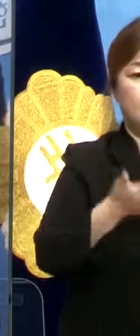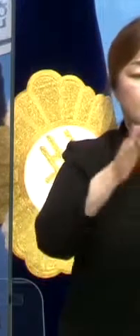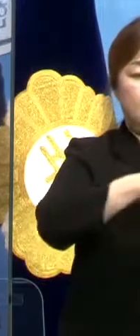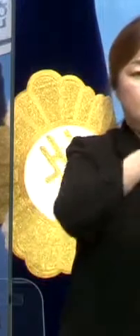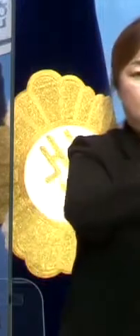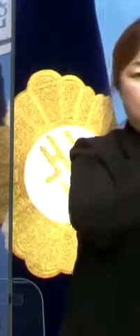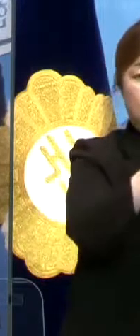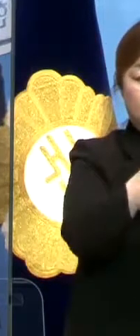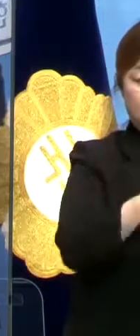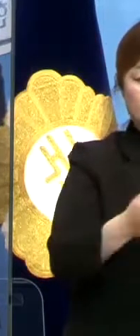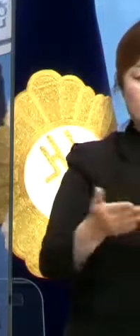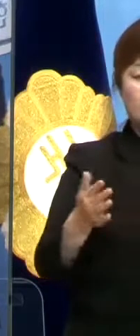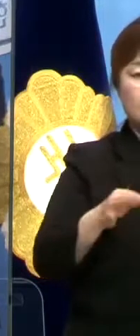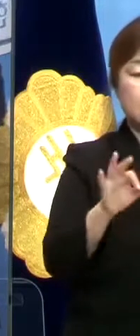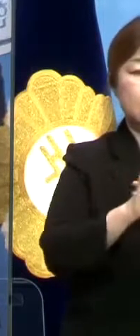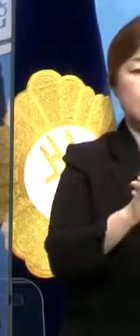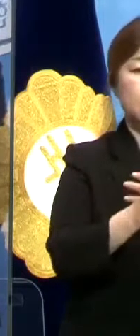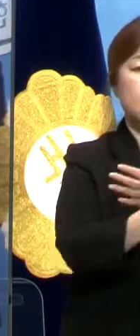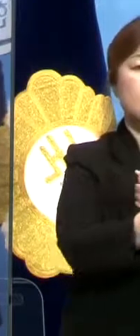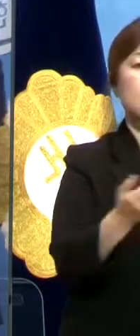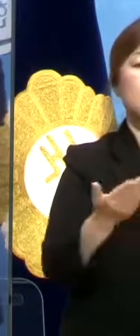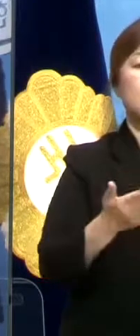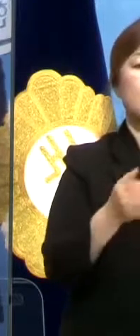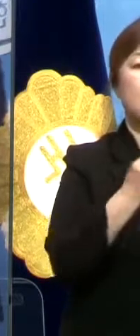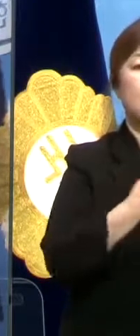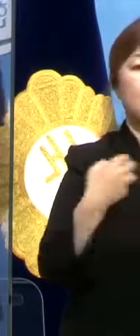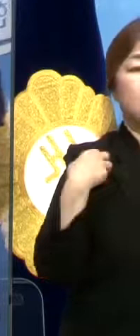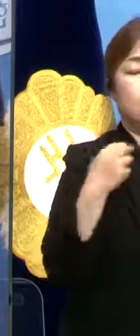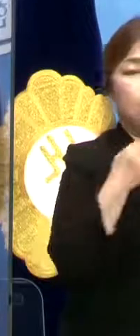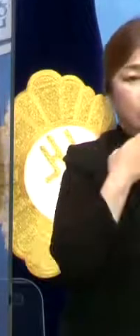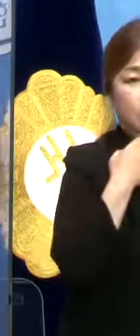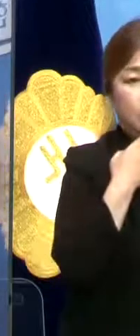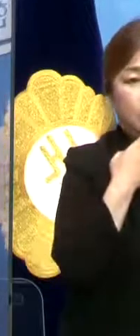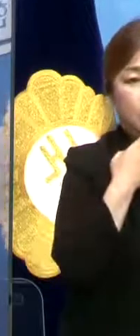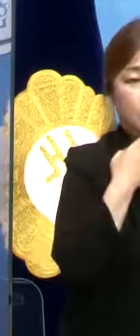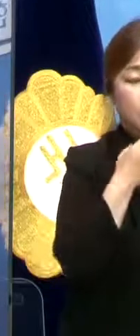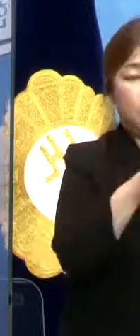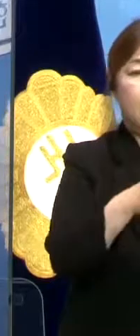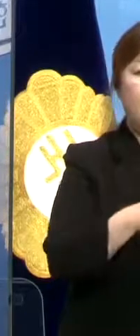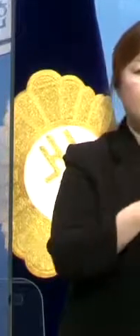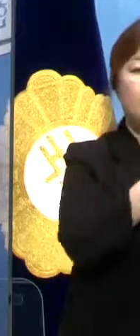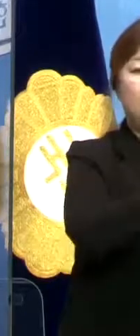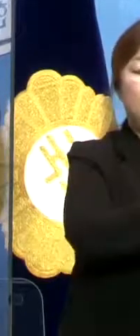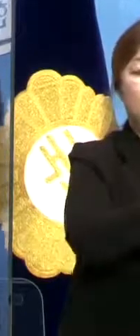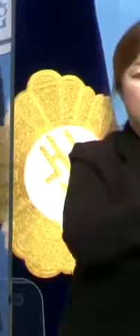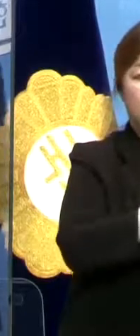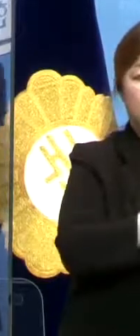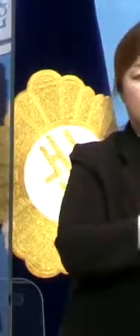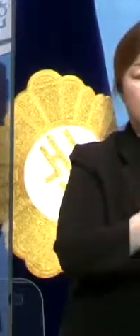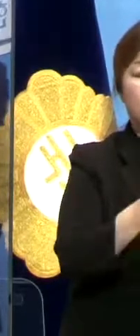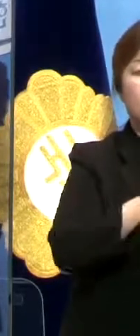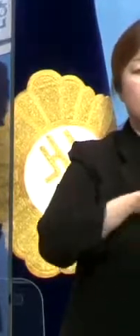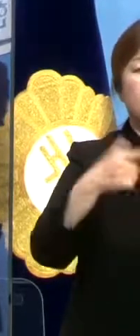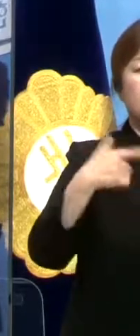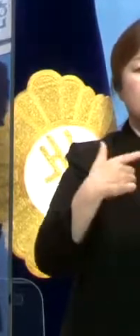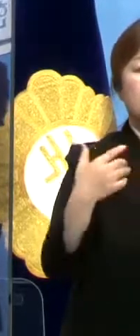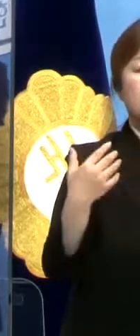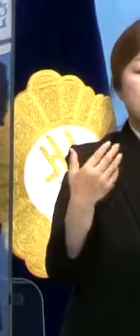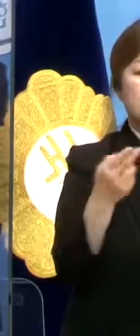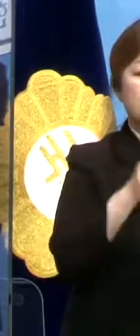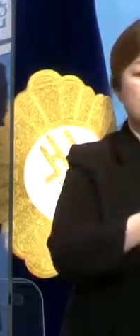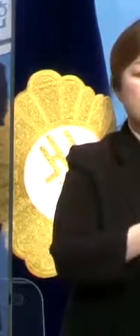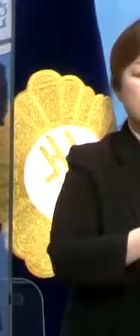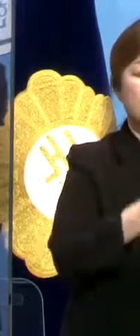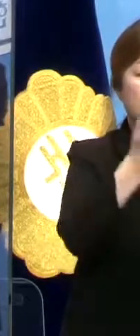책에서는 일용직 은 할 필요가 없답니다 의무가 없답니다 그게 우리나라 법이랍니다 상시 직을 그은 주 했는데 그